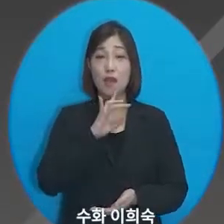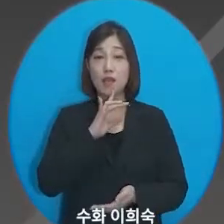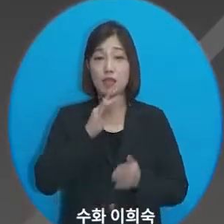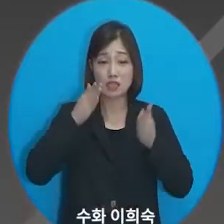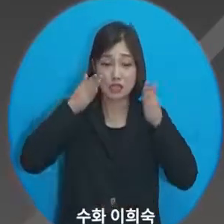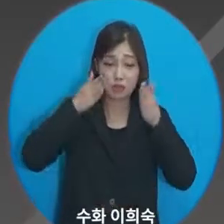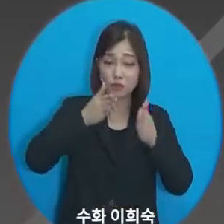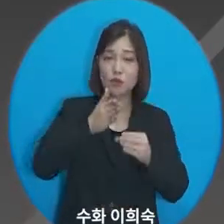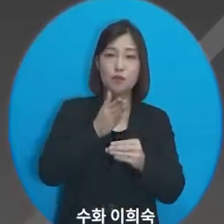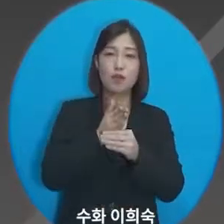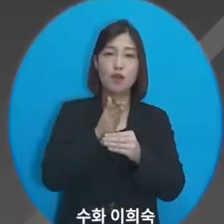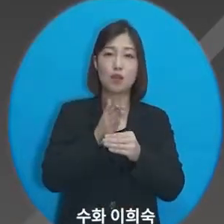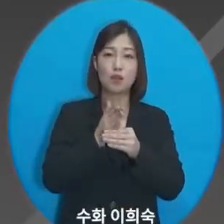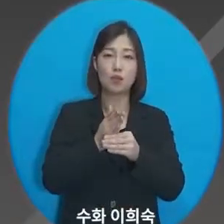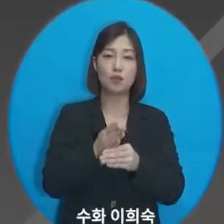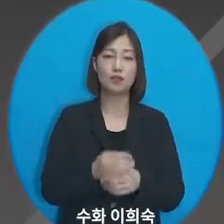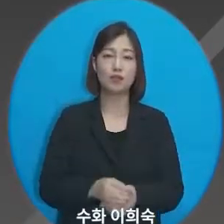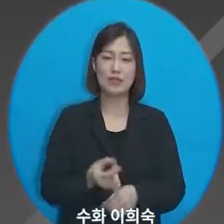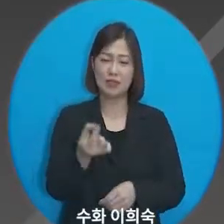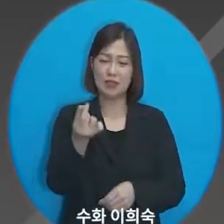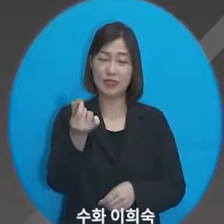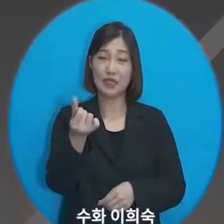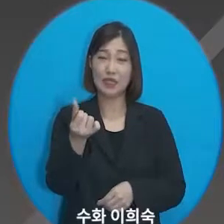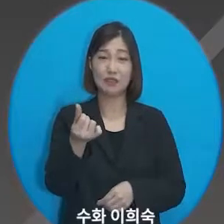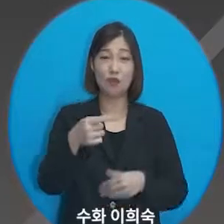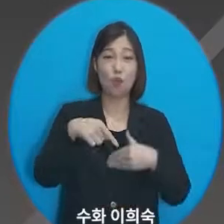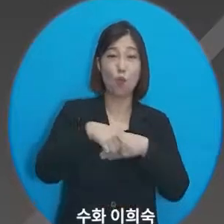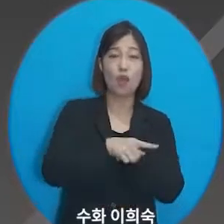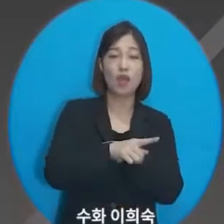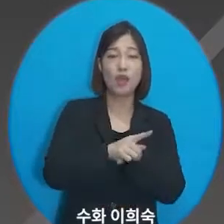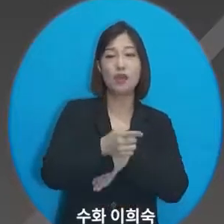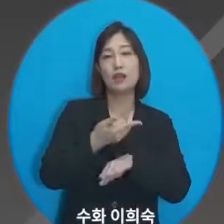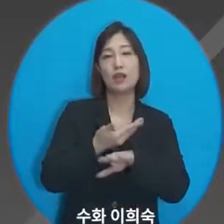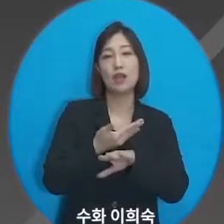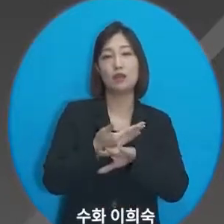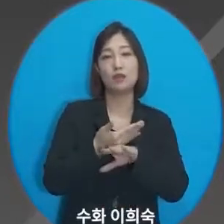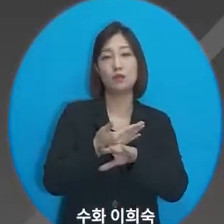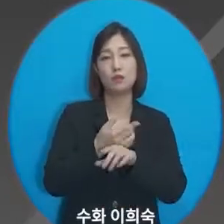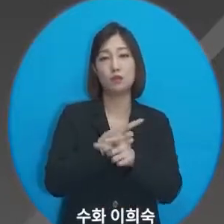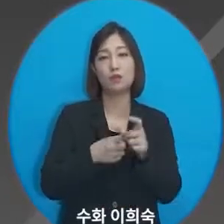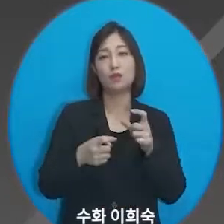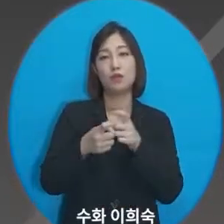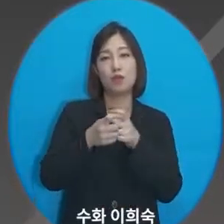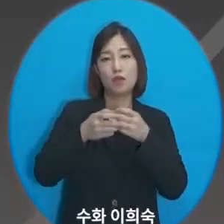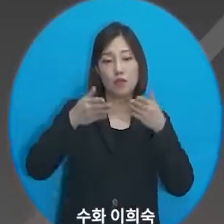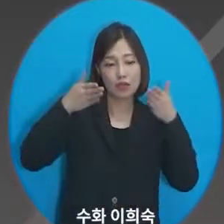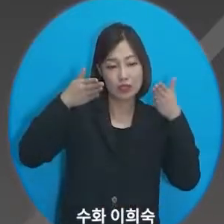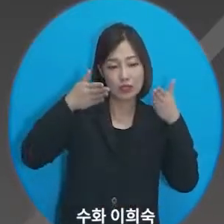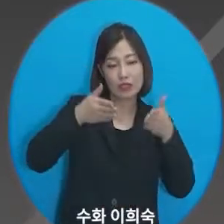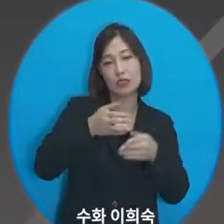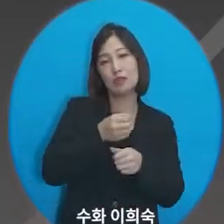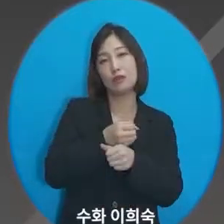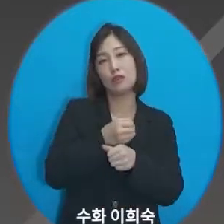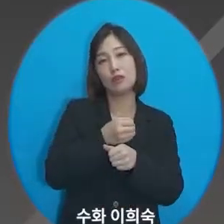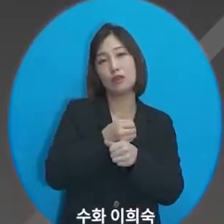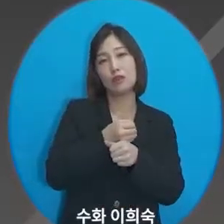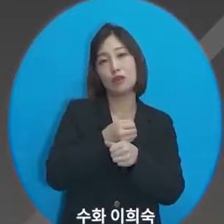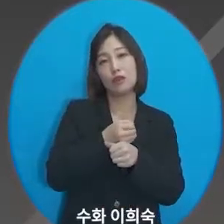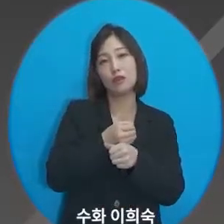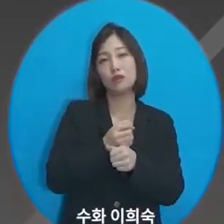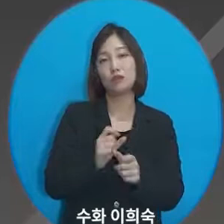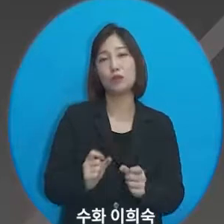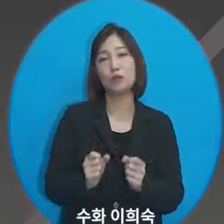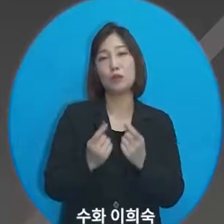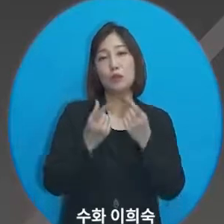소프트웨어가 빠지게 되고, 소프트웨어가 없는 어떤 유니버설 디자인은 어떤 반쪽밖에 되지 않기 때문에 어떤 그